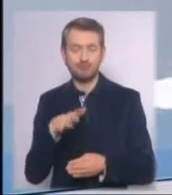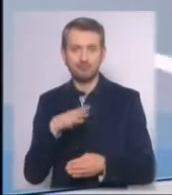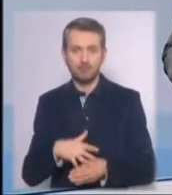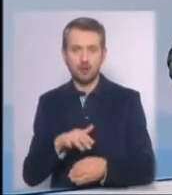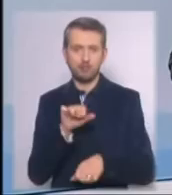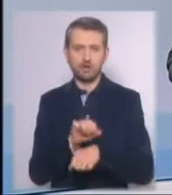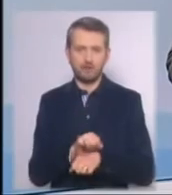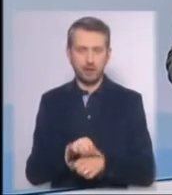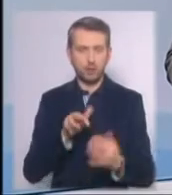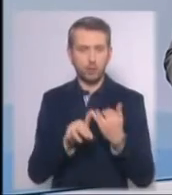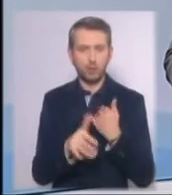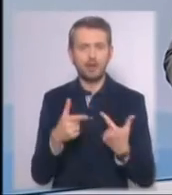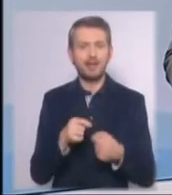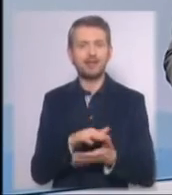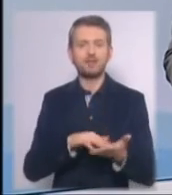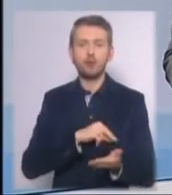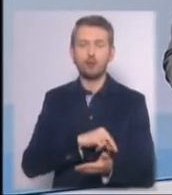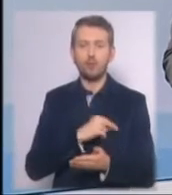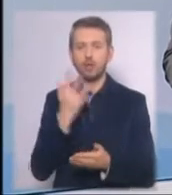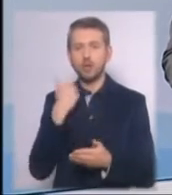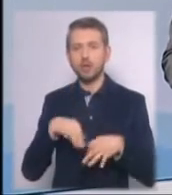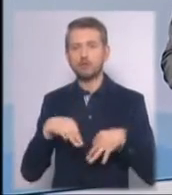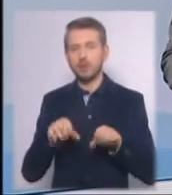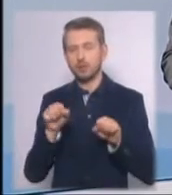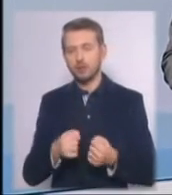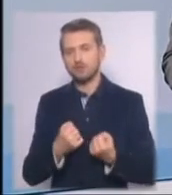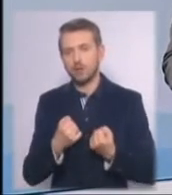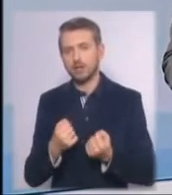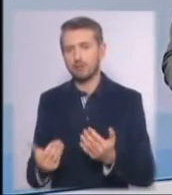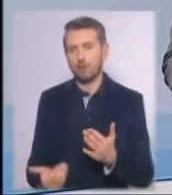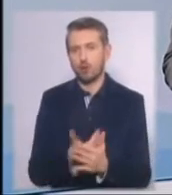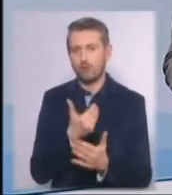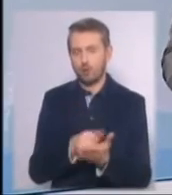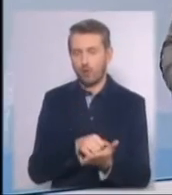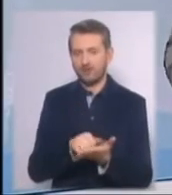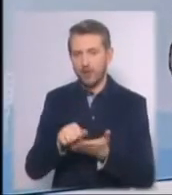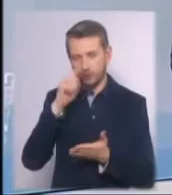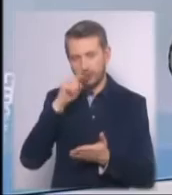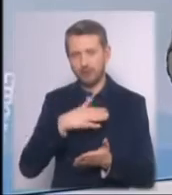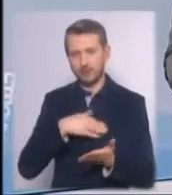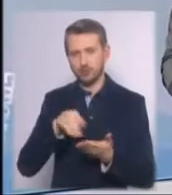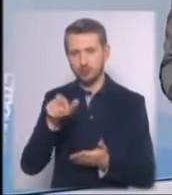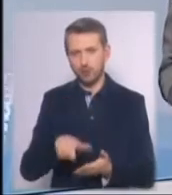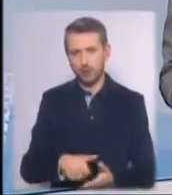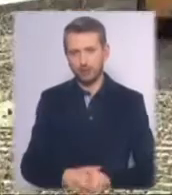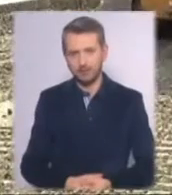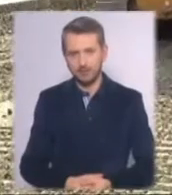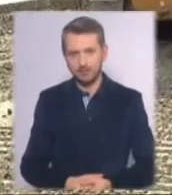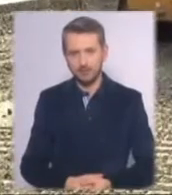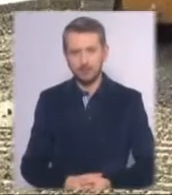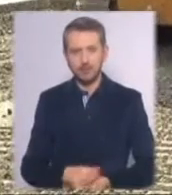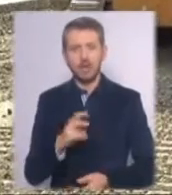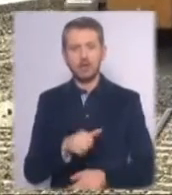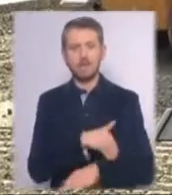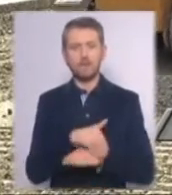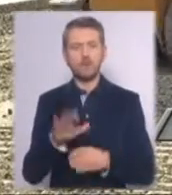де саме тривають роботи і коли автомобілі зможуть проїхатись свіженьким асфальтом, знає Богдан Бур'яненко. На